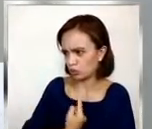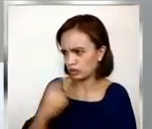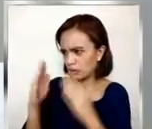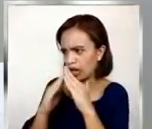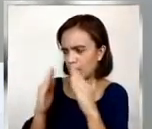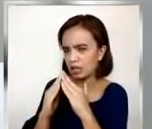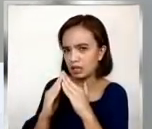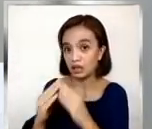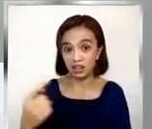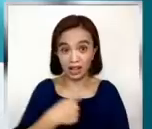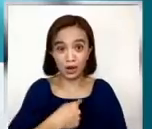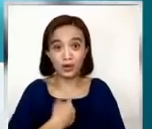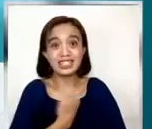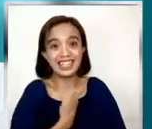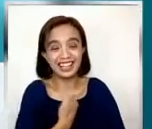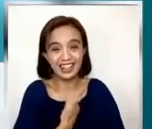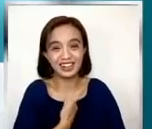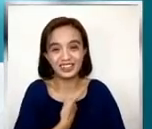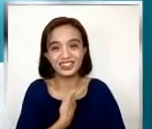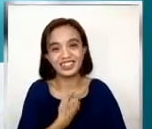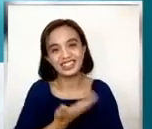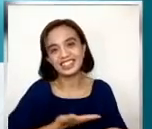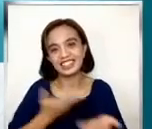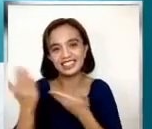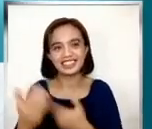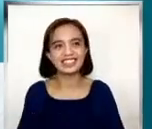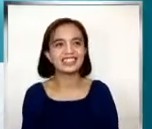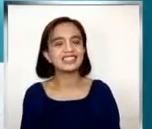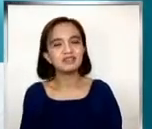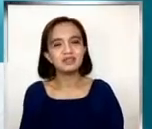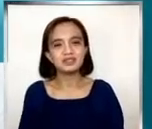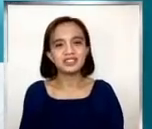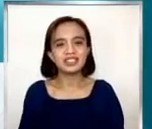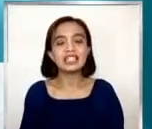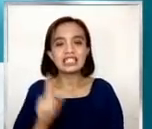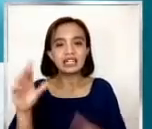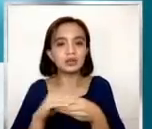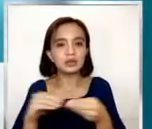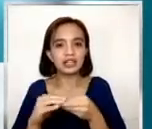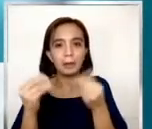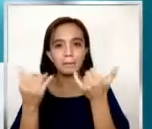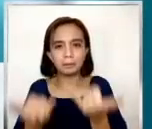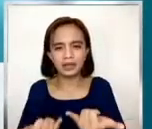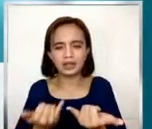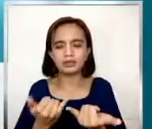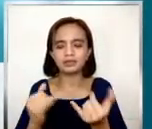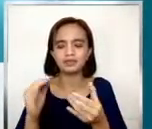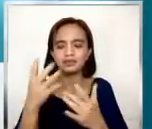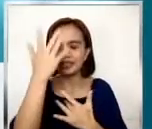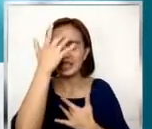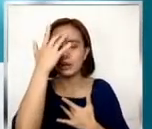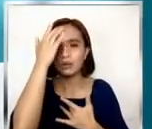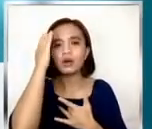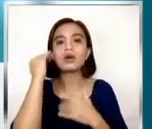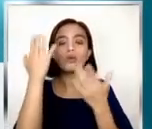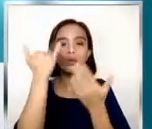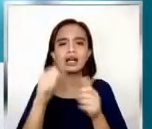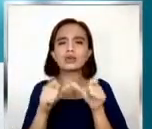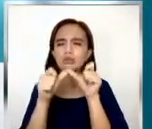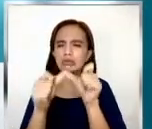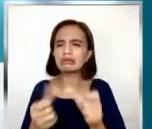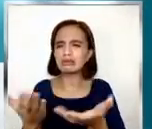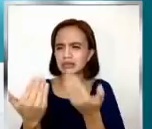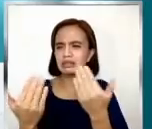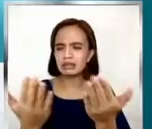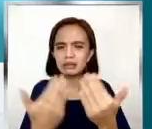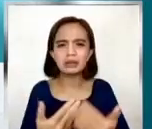nagdala sa ako po. Ikinukwento niya raw ngayon ang pagkakasakit para isulong ang pagpapabakuna at